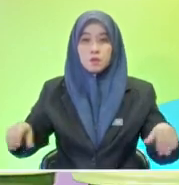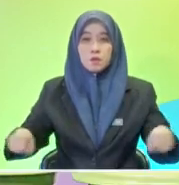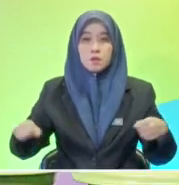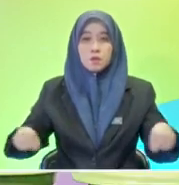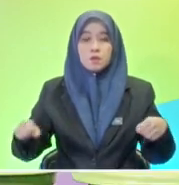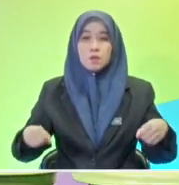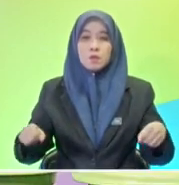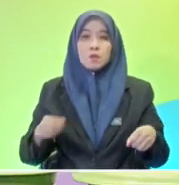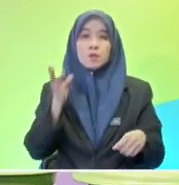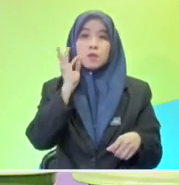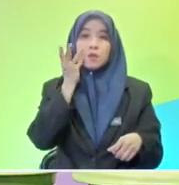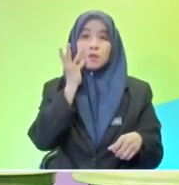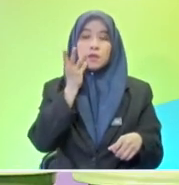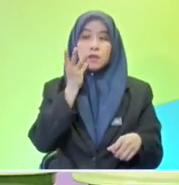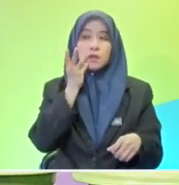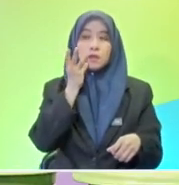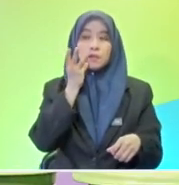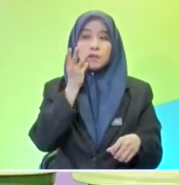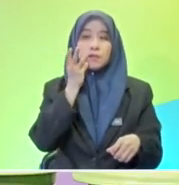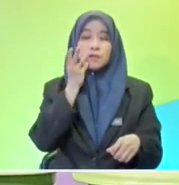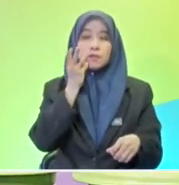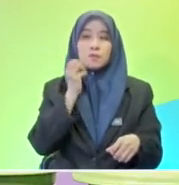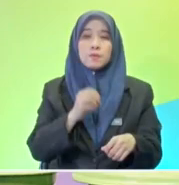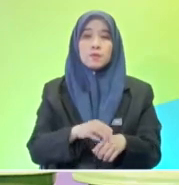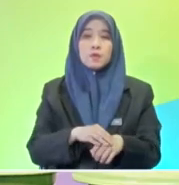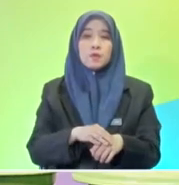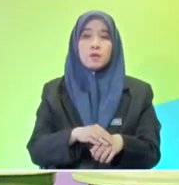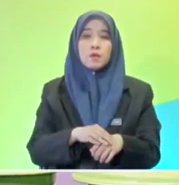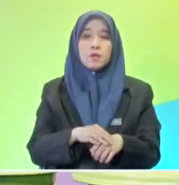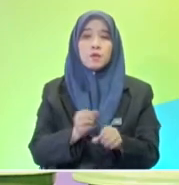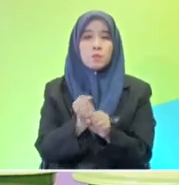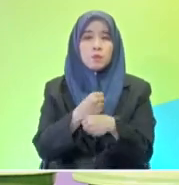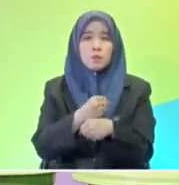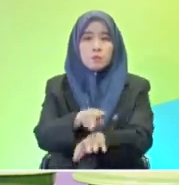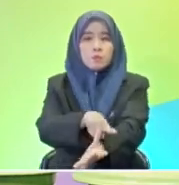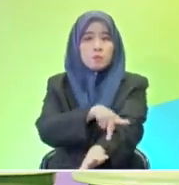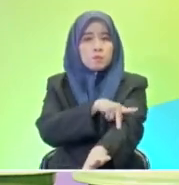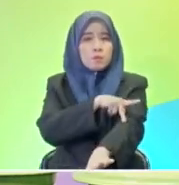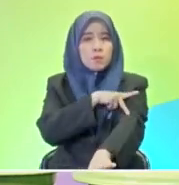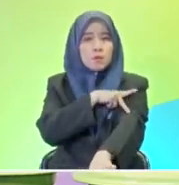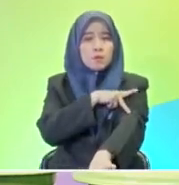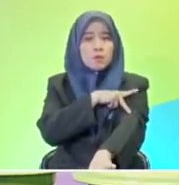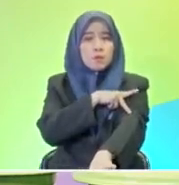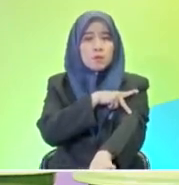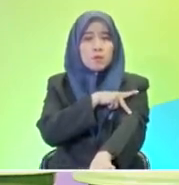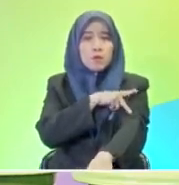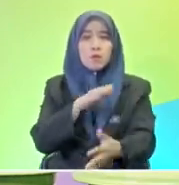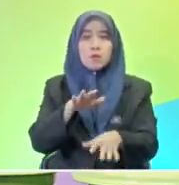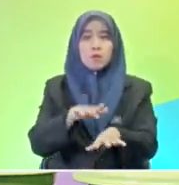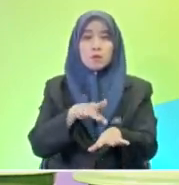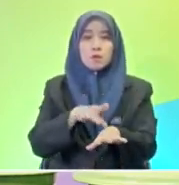bentuknya panjang panjang nampak ni panjangnya daun panjang okey ni kita Panggil